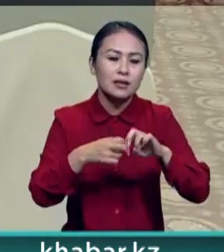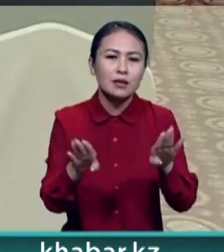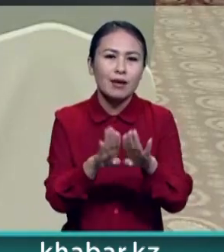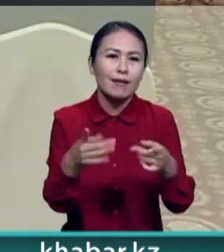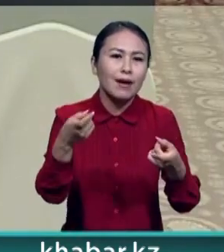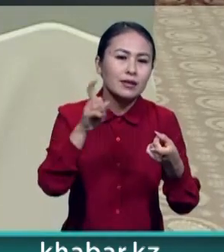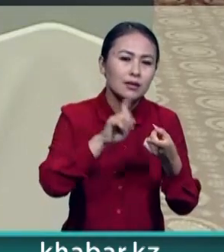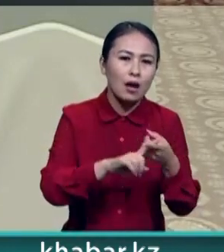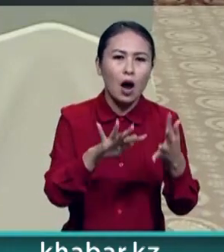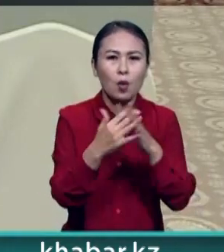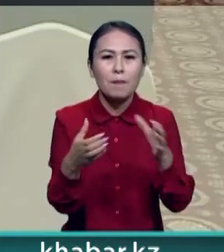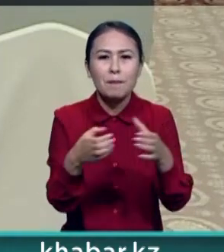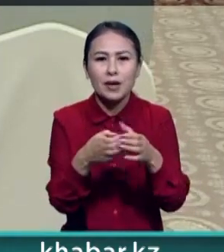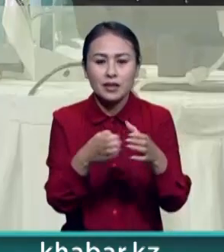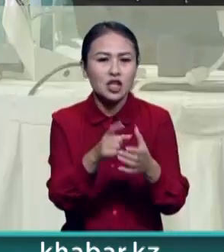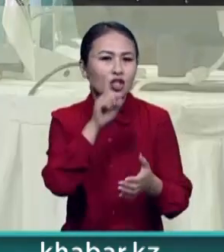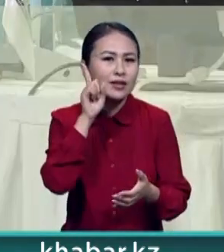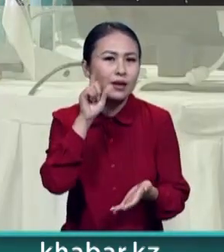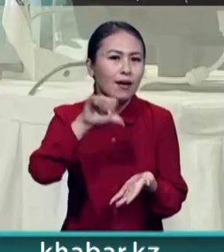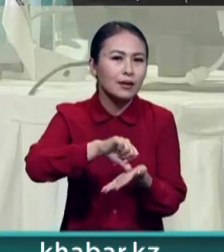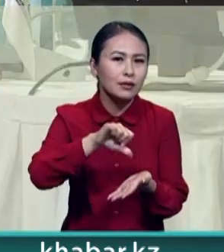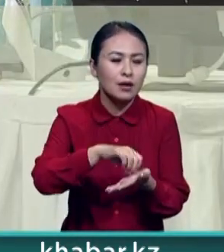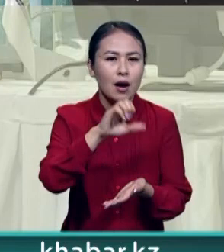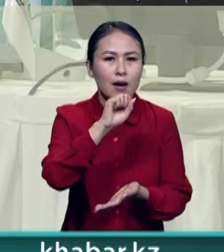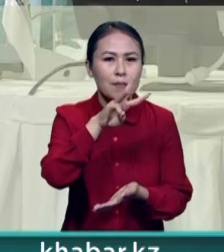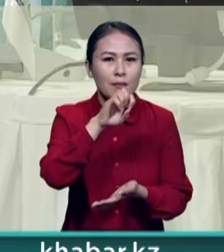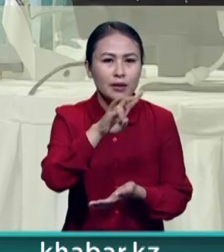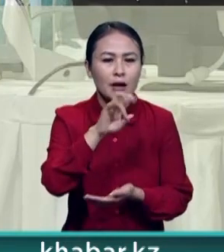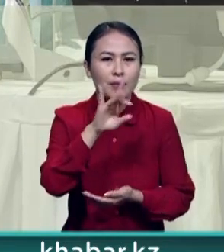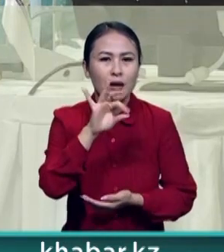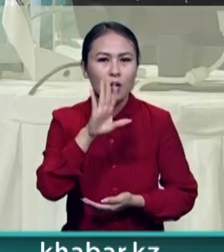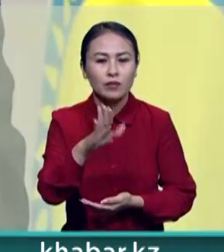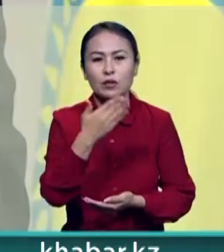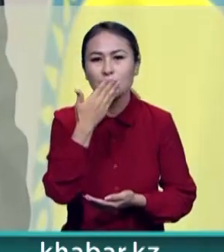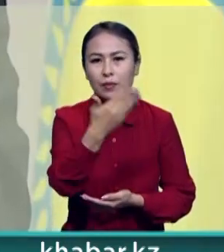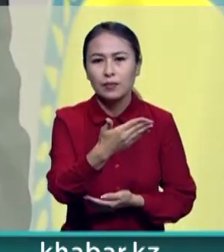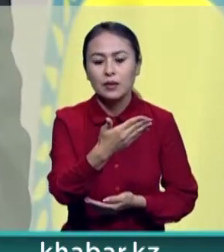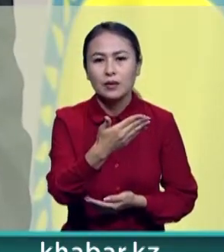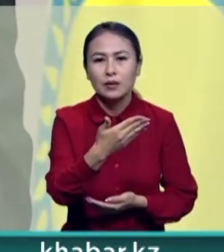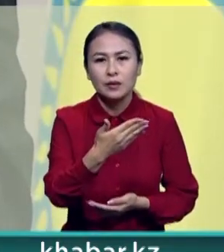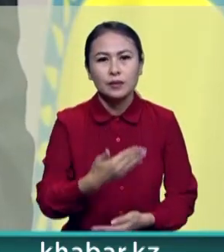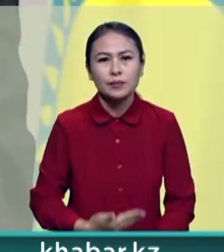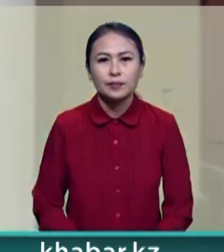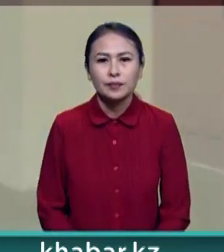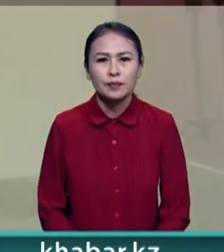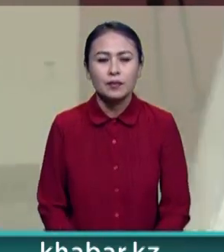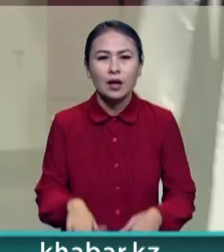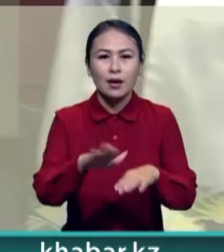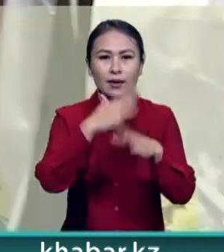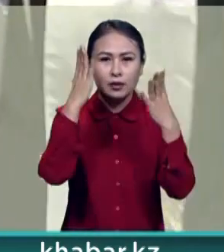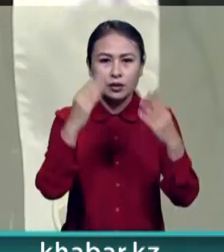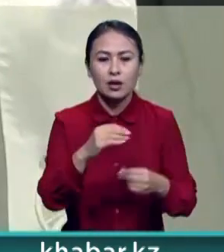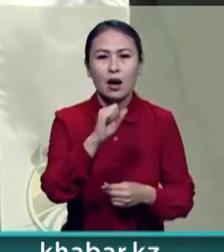қатысты ауыл партиясының жастар қанатының мүшесі Аман Әмірхановтан сұхбат алмақпыз. Қайырлы күн,